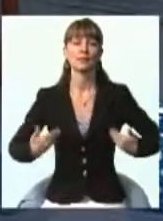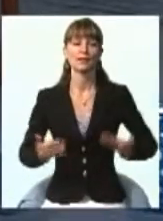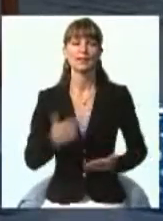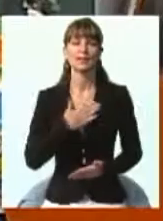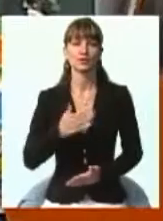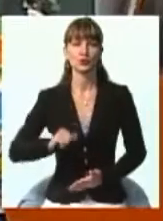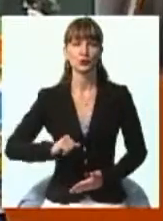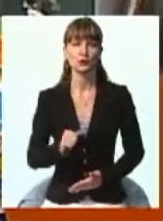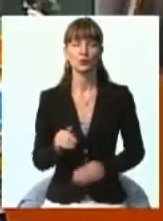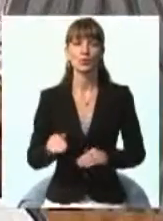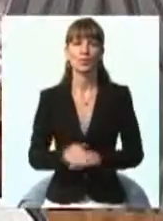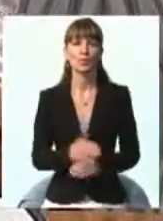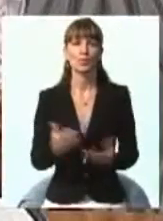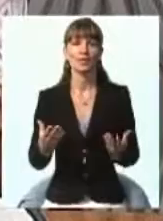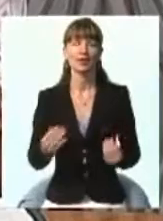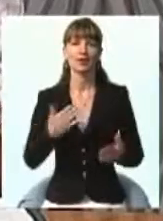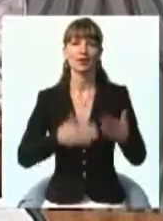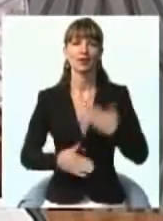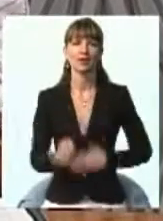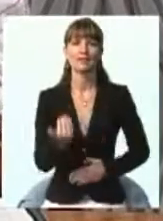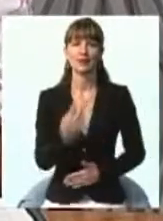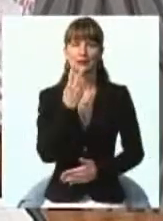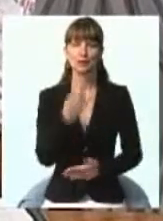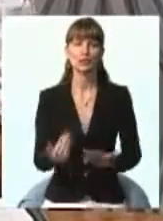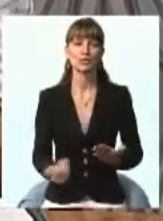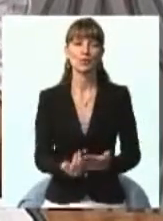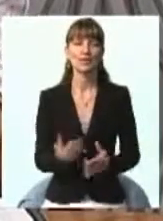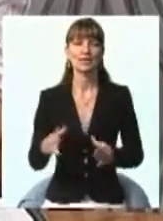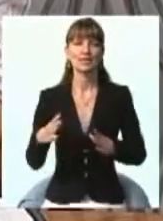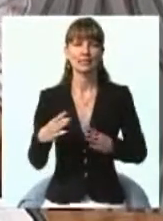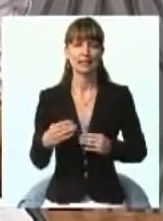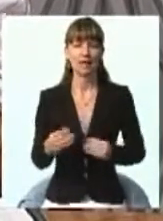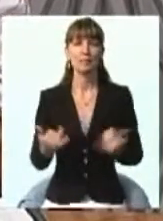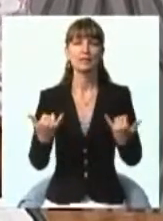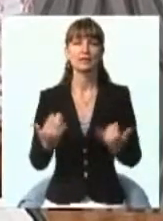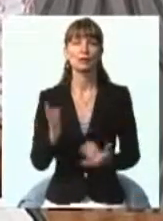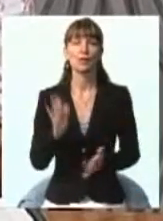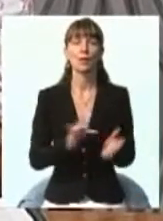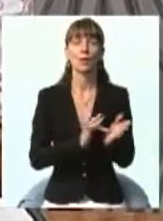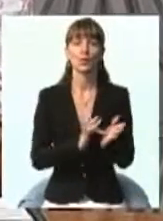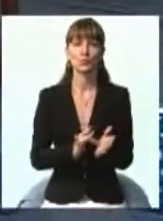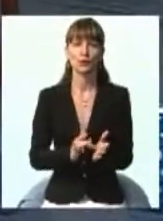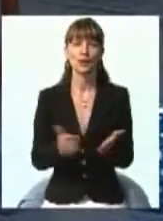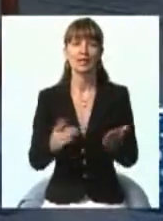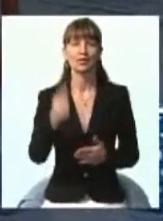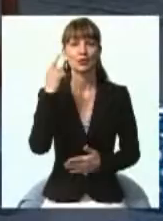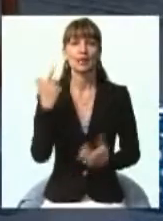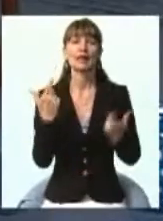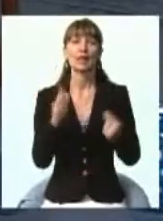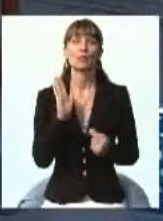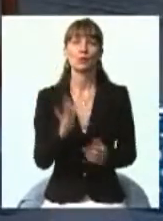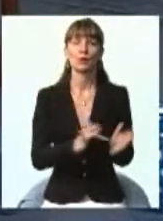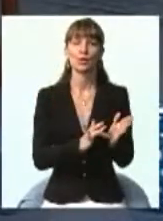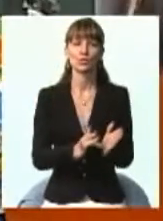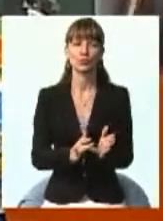Привіт, наші друзі! Добрий день! Раді ми вас бачити знову з нами. Сьогодні ми будемо подорожувати. Як гадаєш, де ми будемо